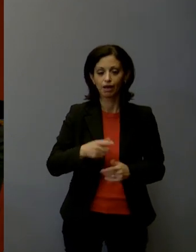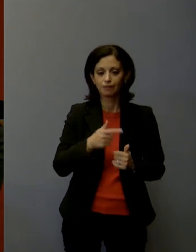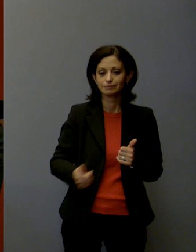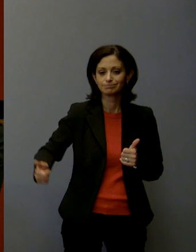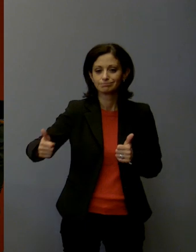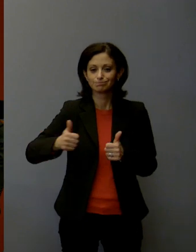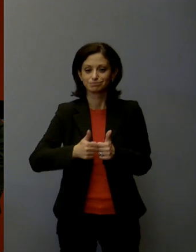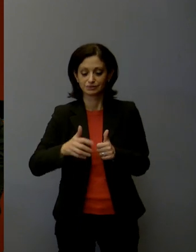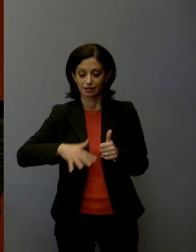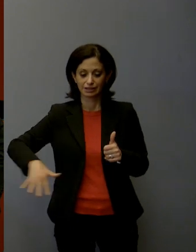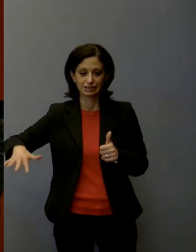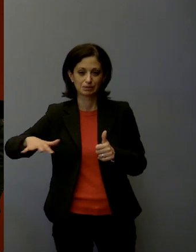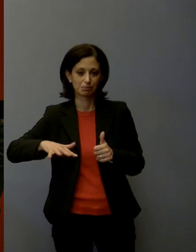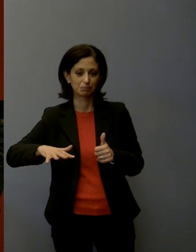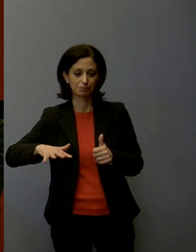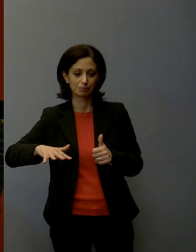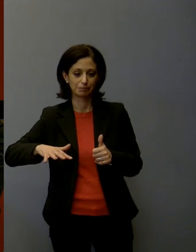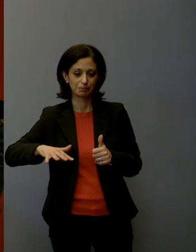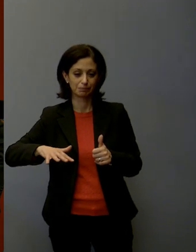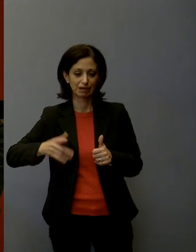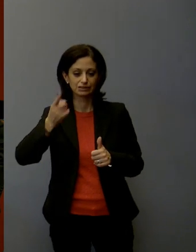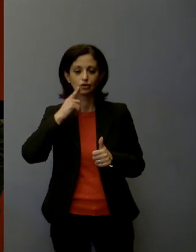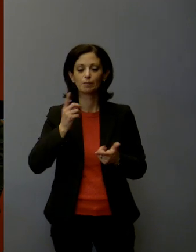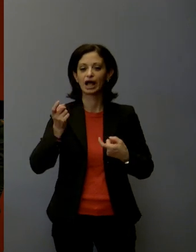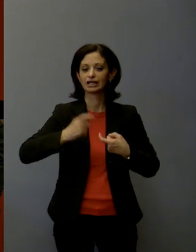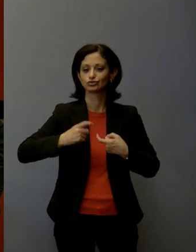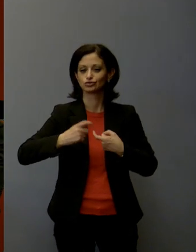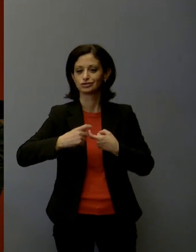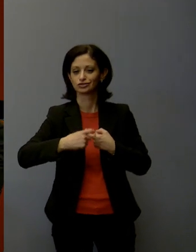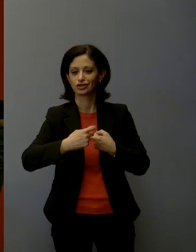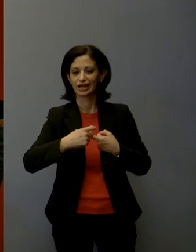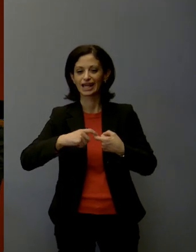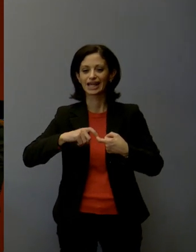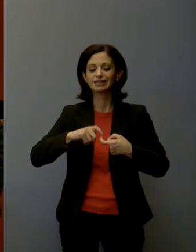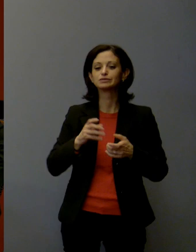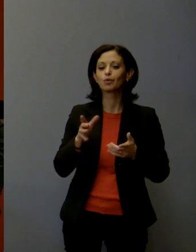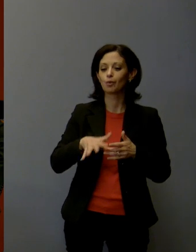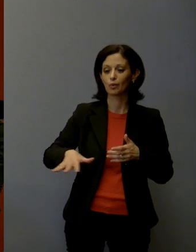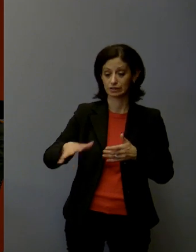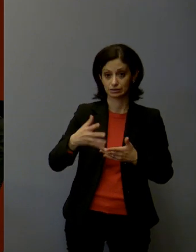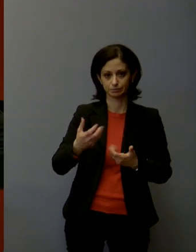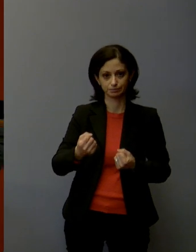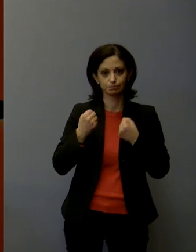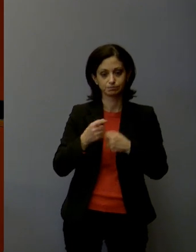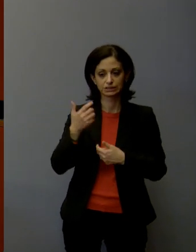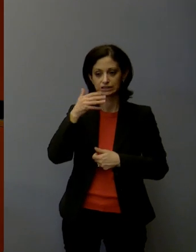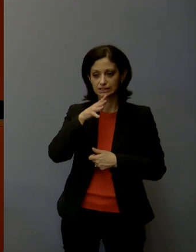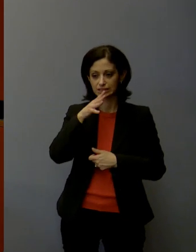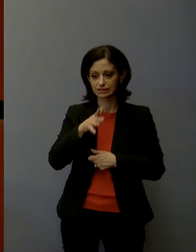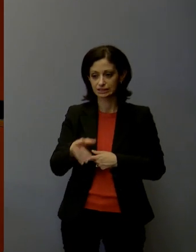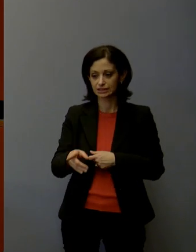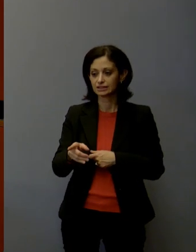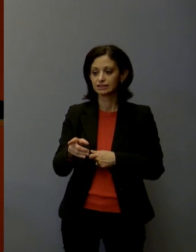a uno spazio per le associazionismo di quartiere molto molto forte presente a Sestri e